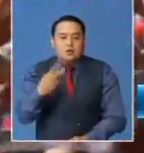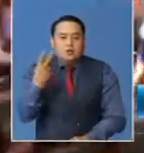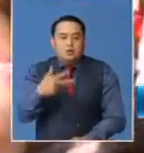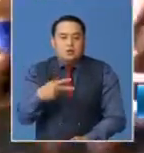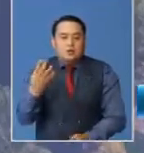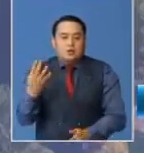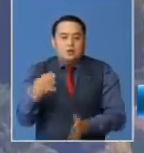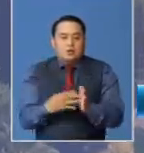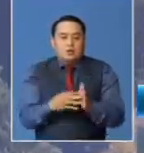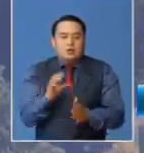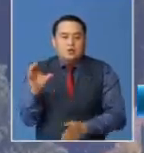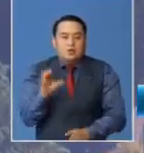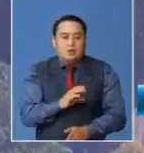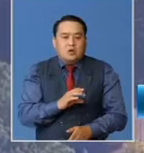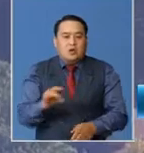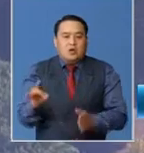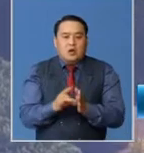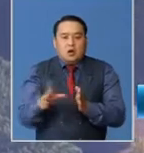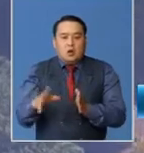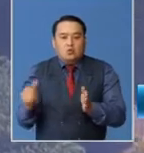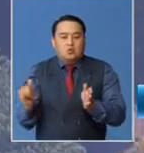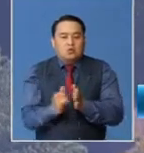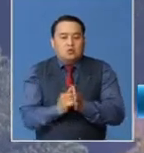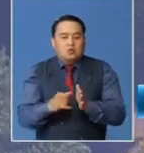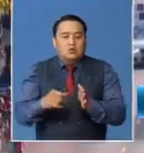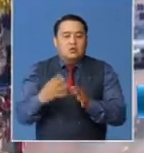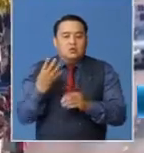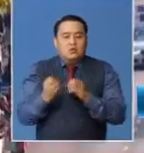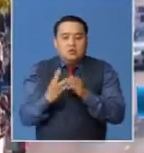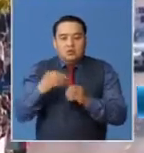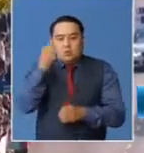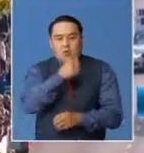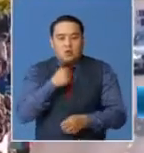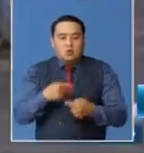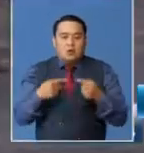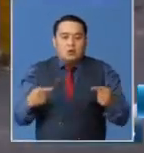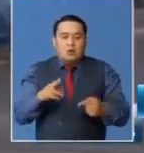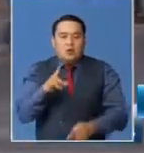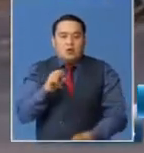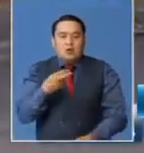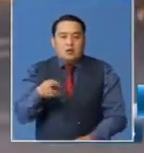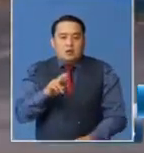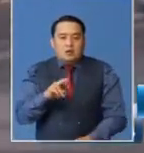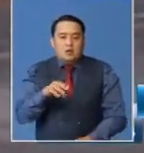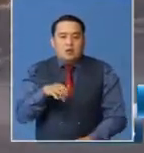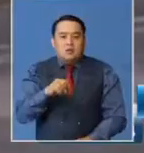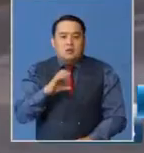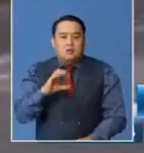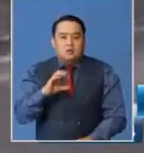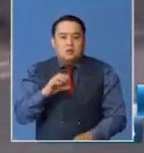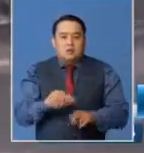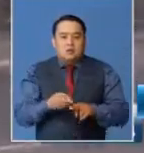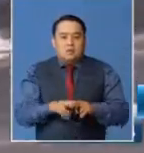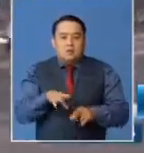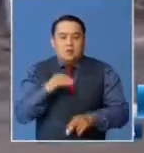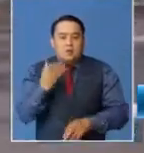39 секунд. Предыдущий мировой рекорд был установлен в Берлине в 2014 году другим кенийским атлетом Деннисом Кипрута